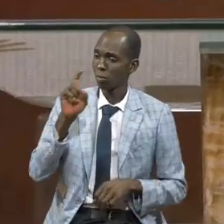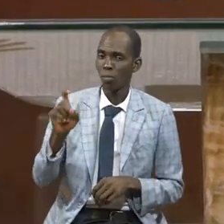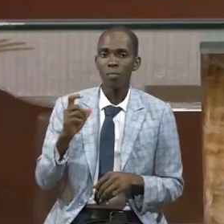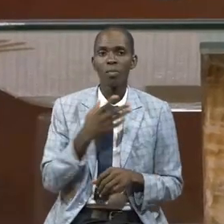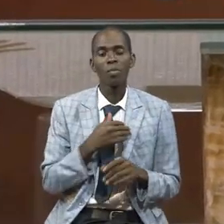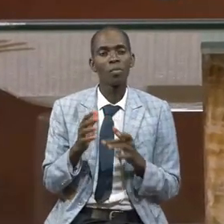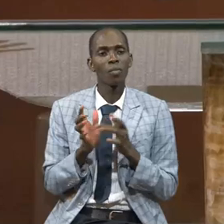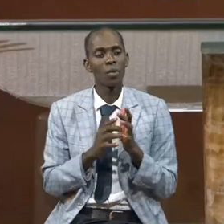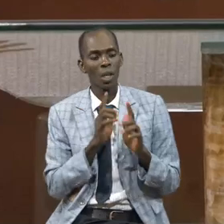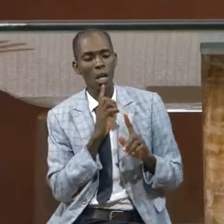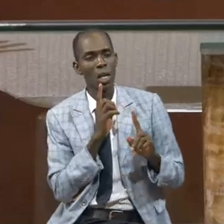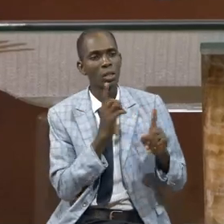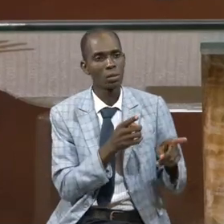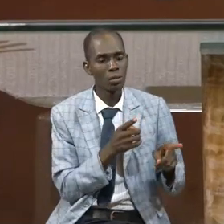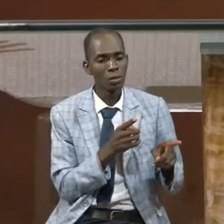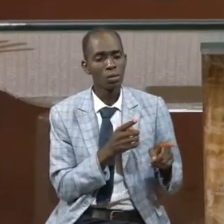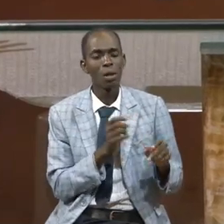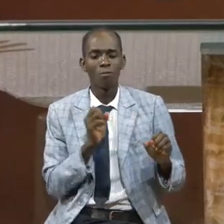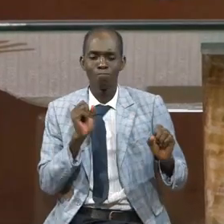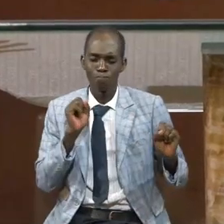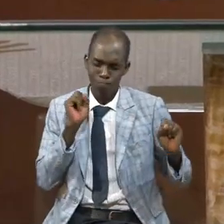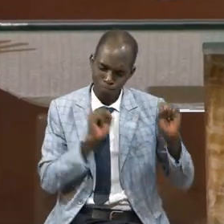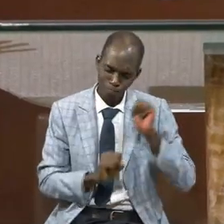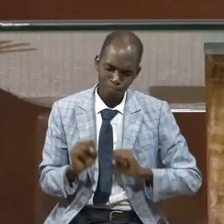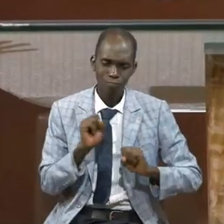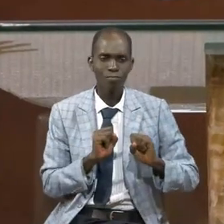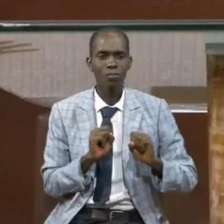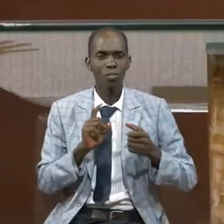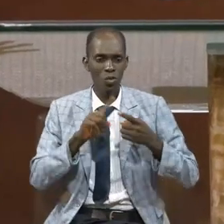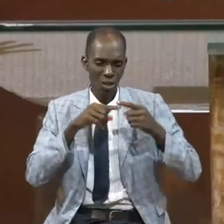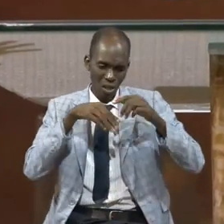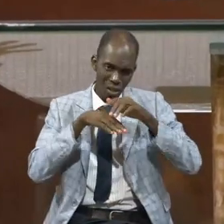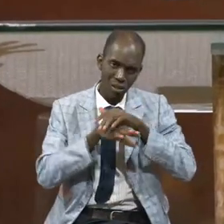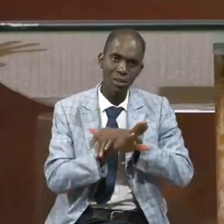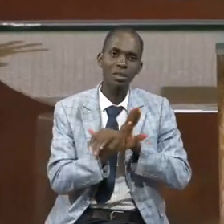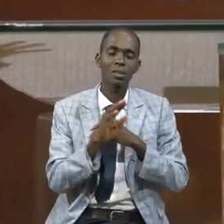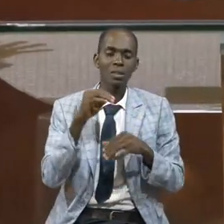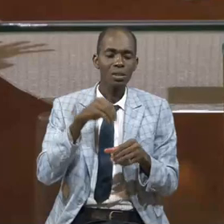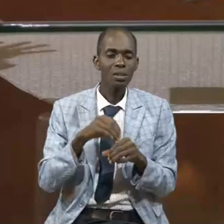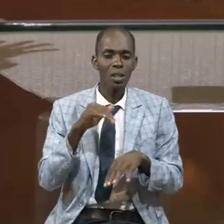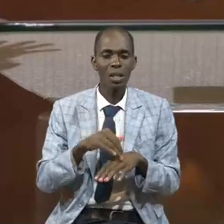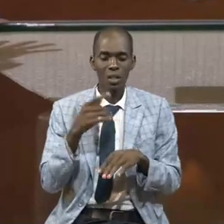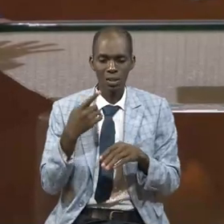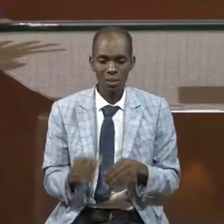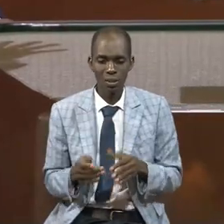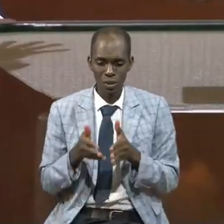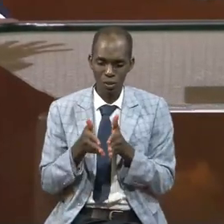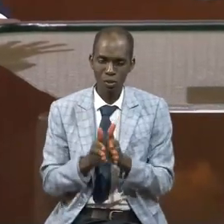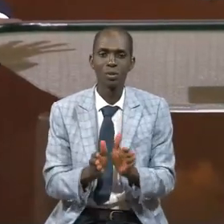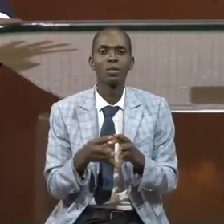leur répondit. 24. Efforcez-vous d'entrer par la porte